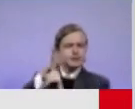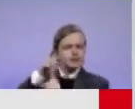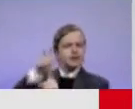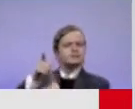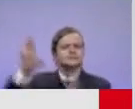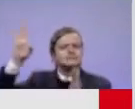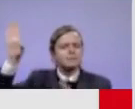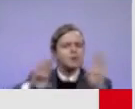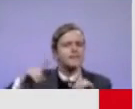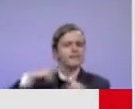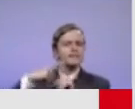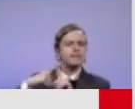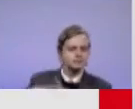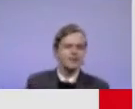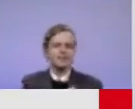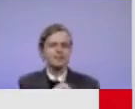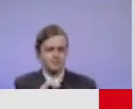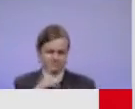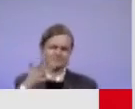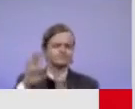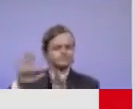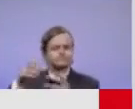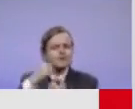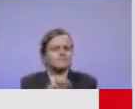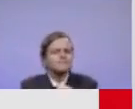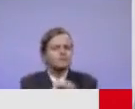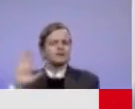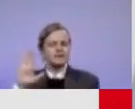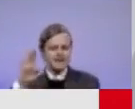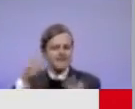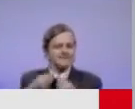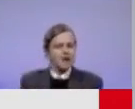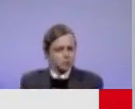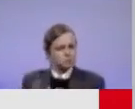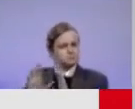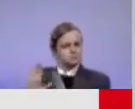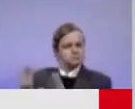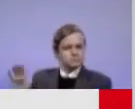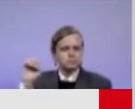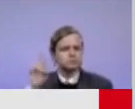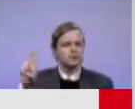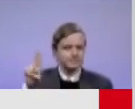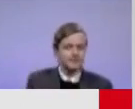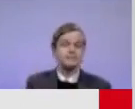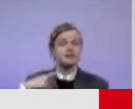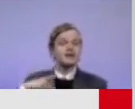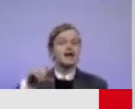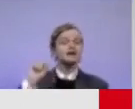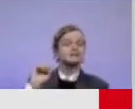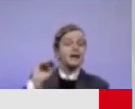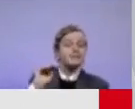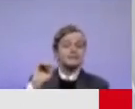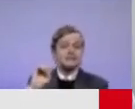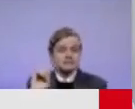tinerii. Congresul Partidului Popular este un motiv pentru a vă alătura celei mai importante